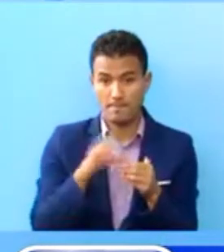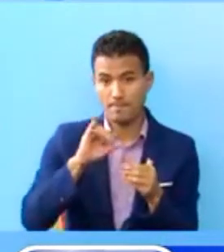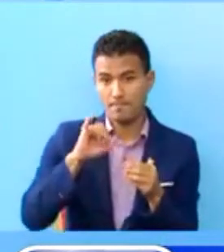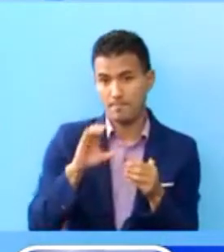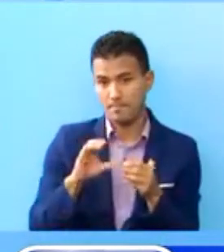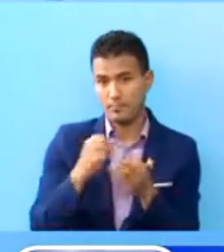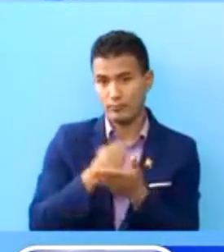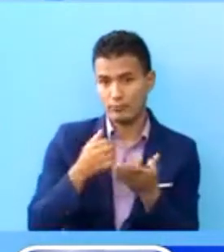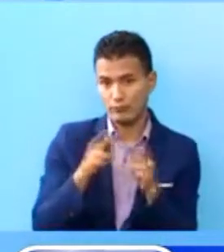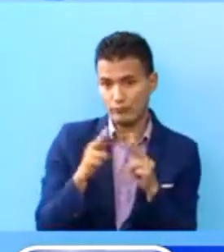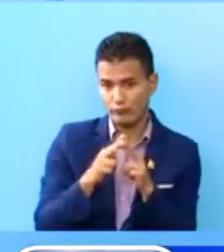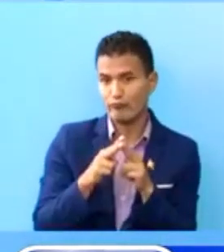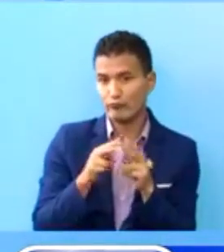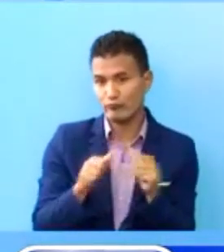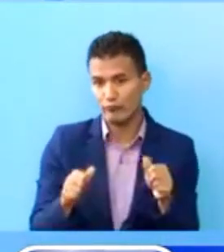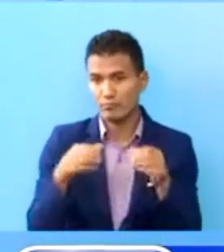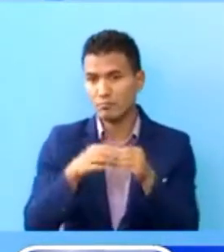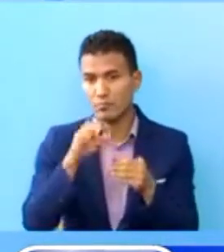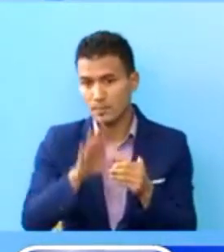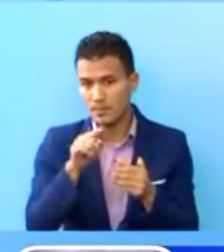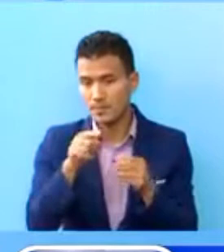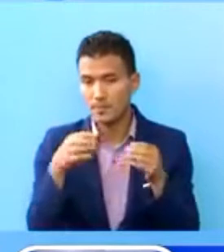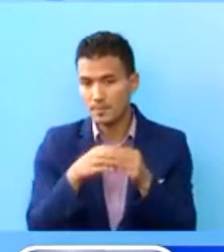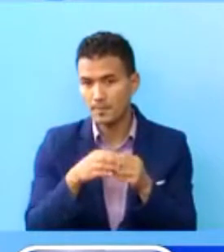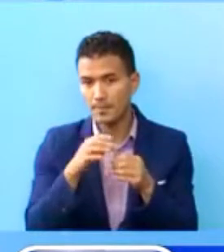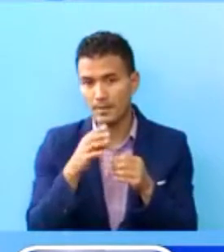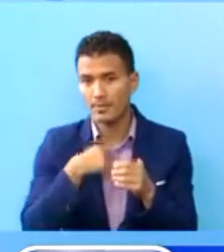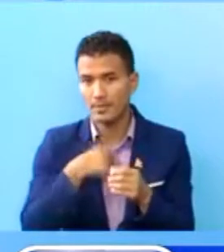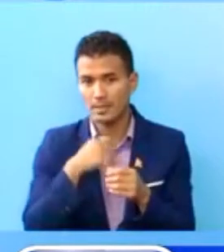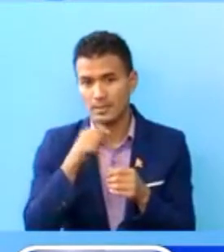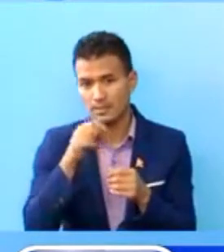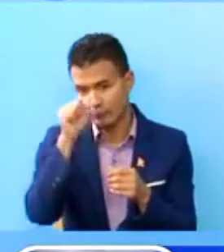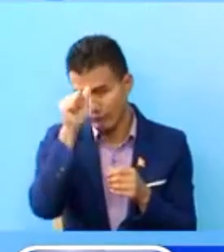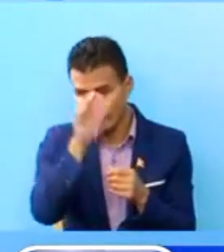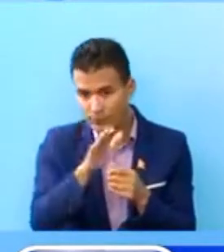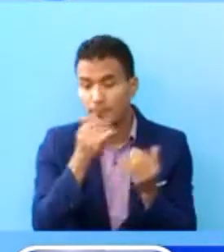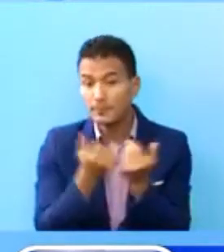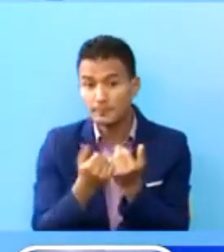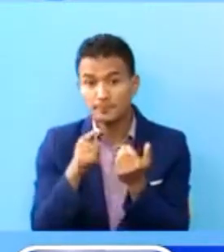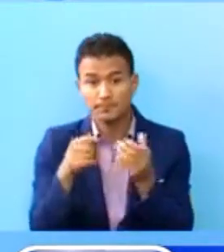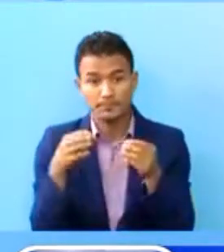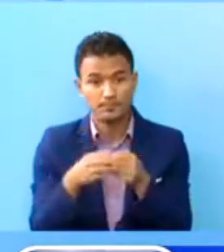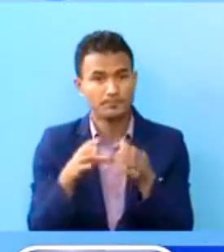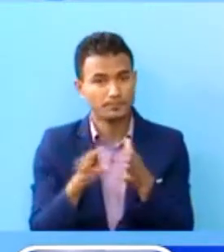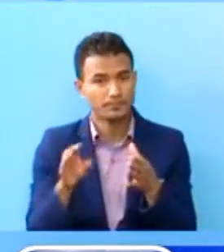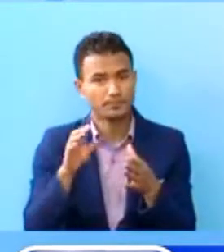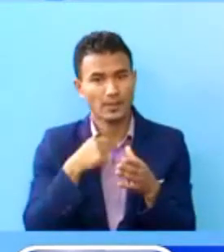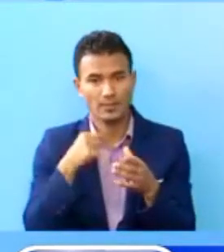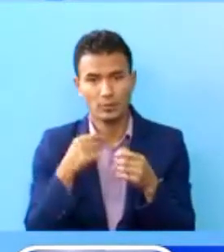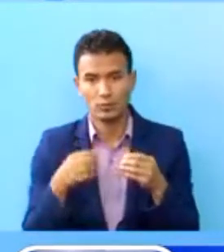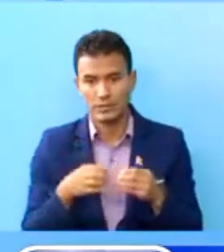सिआइसिटी कन्ट्राक्ट इन्भेस्टेसन कन्ट्राक्ट ट्रेसिङको टिम छ, त्यो टिमलाई 4 बजेभित्र हामीले इन्फर्मेसन उपलब्ध गराउँछ र त्यो टिमले इडिसिडीमा